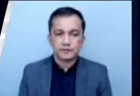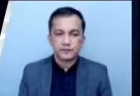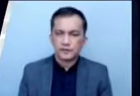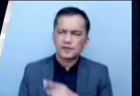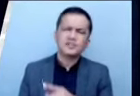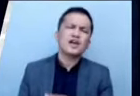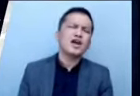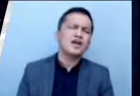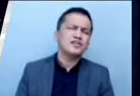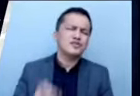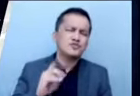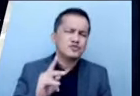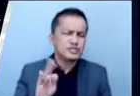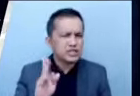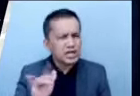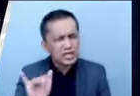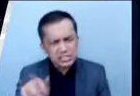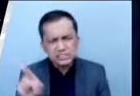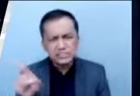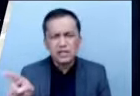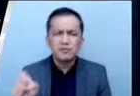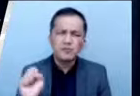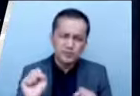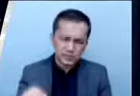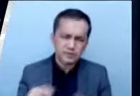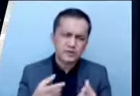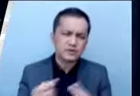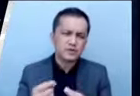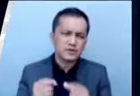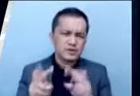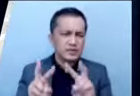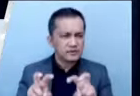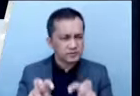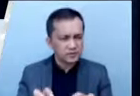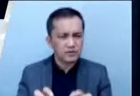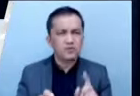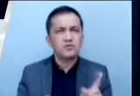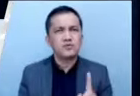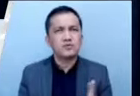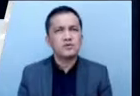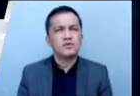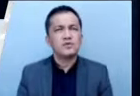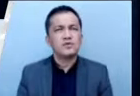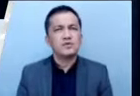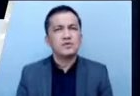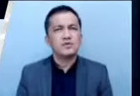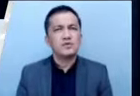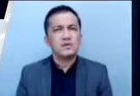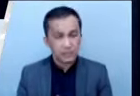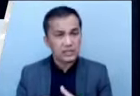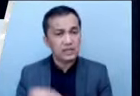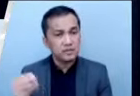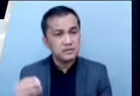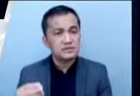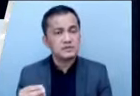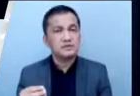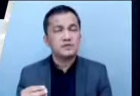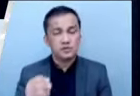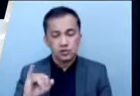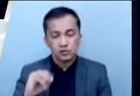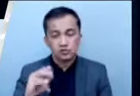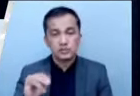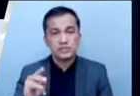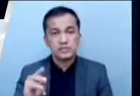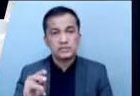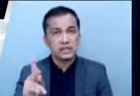ang pwedeng magsagawa ng investigasyon kung ano ang ilabas ng ng judiciary, yun ang kunin